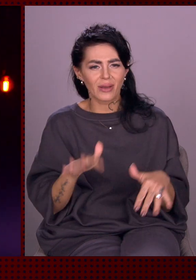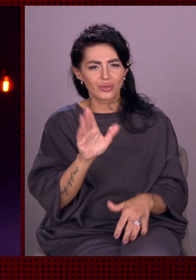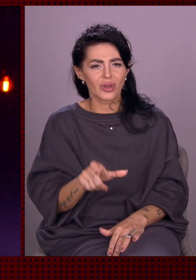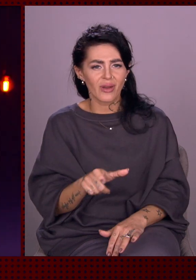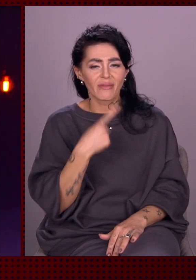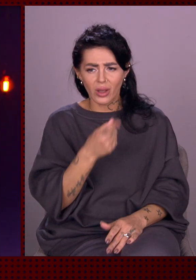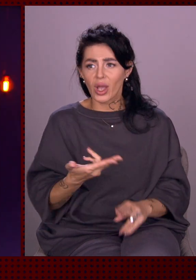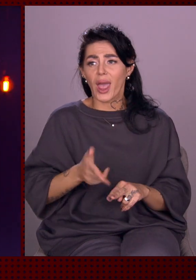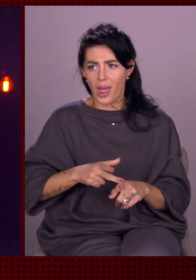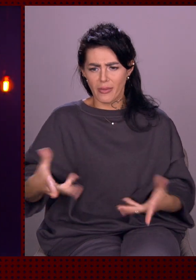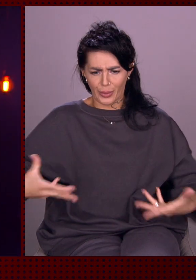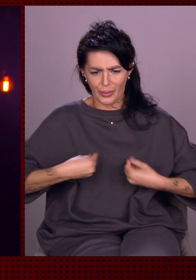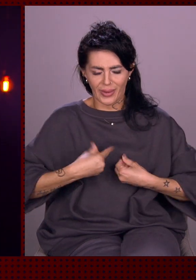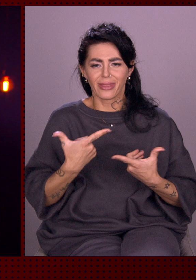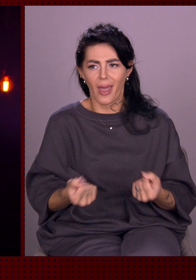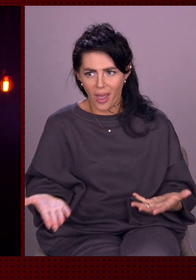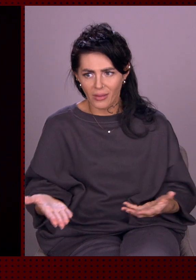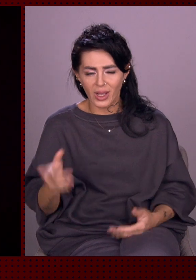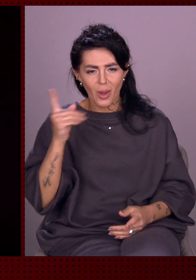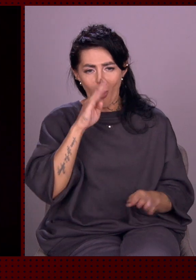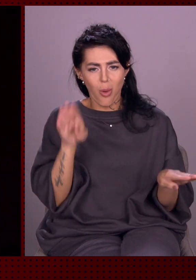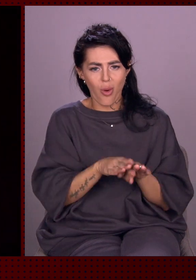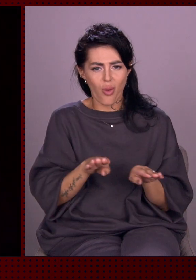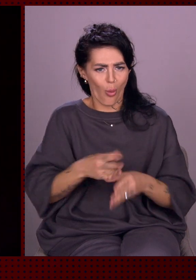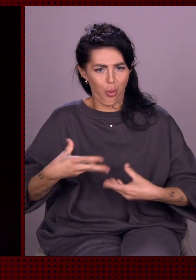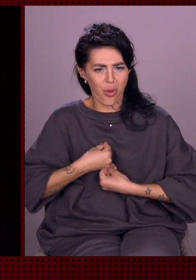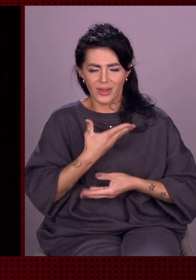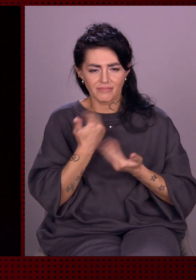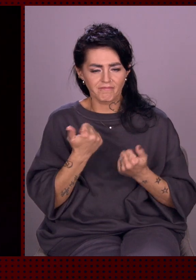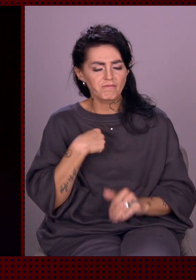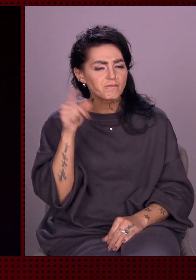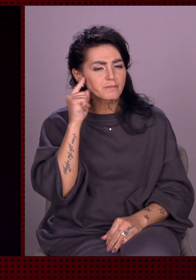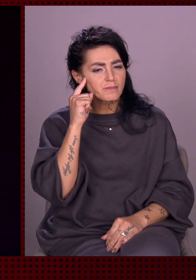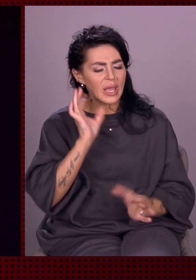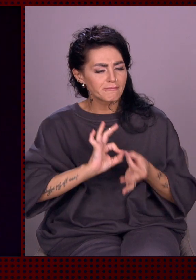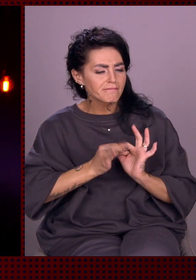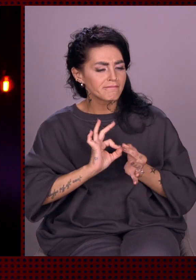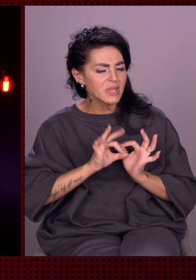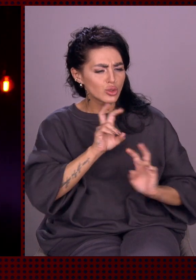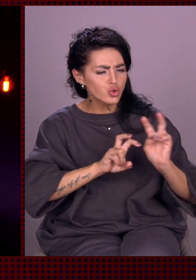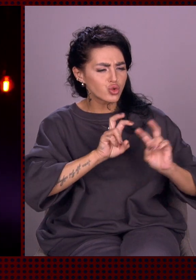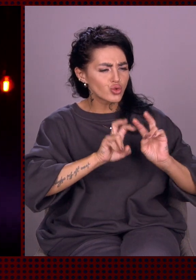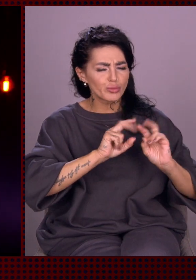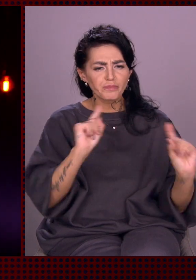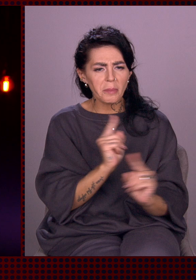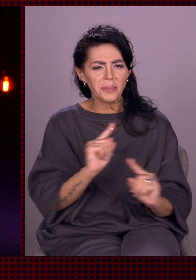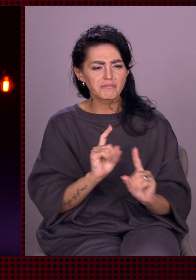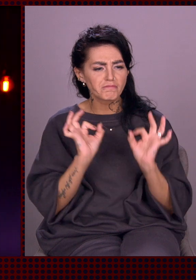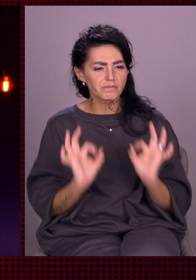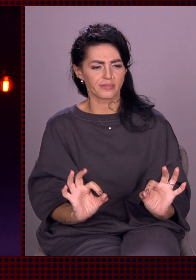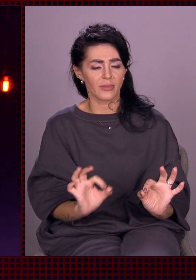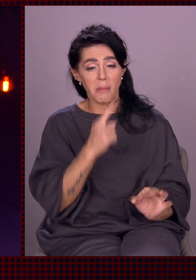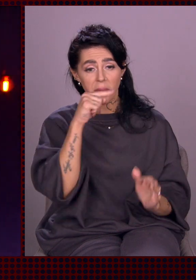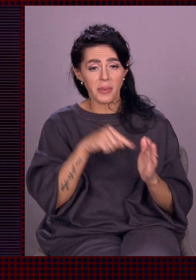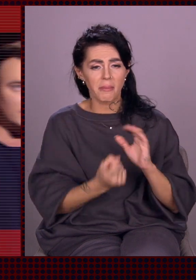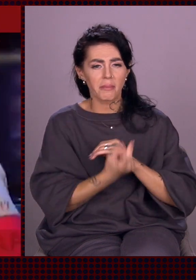дав мені впевненість, розуміння того, куди рухатись. Я почав стабільно шукати якісь пісні. І появляється пісня